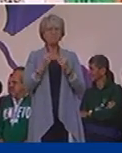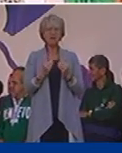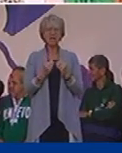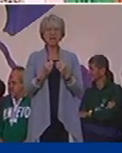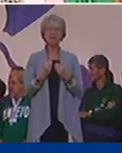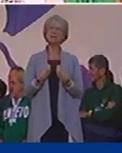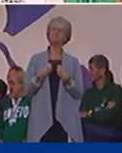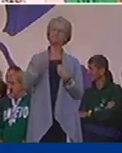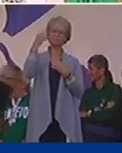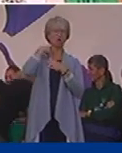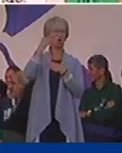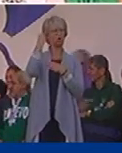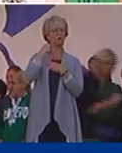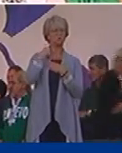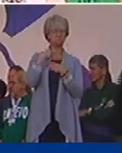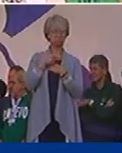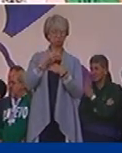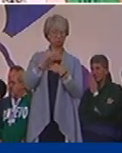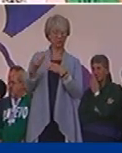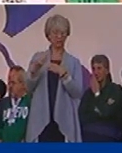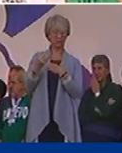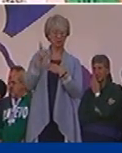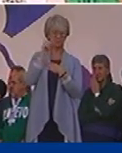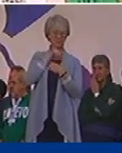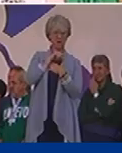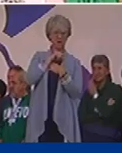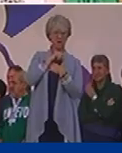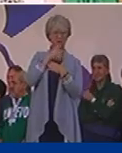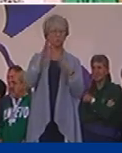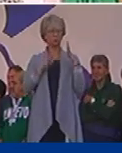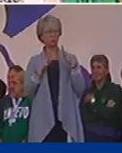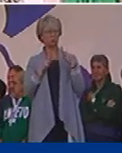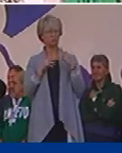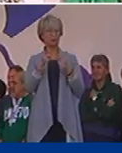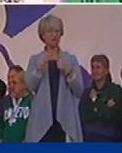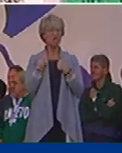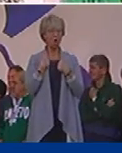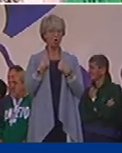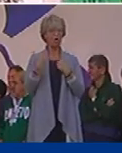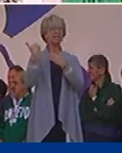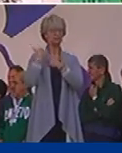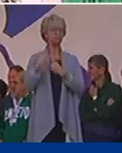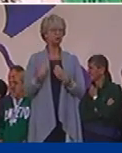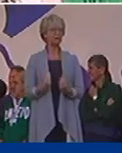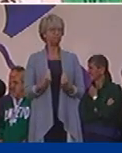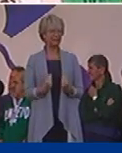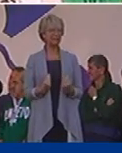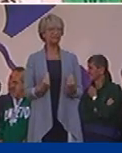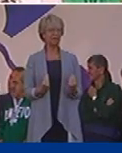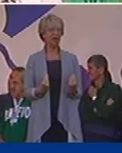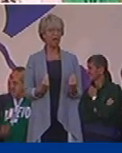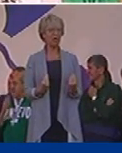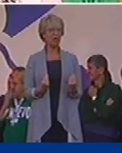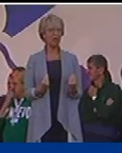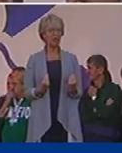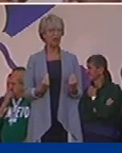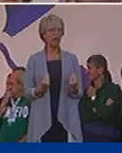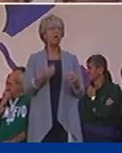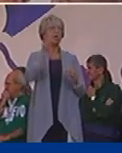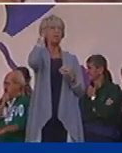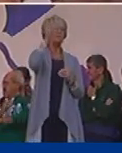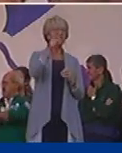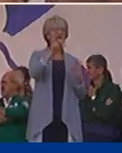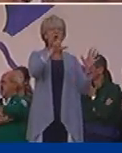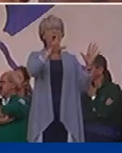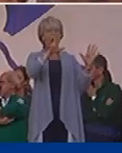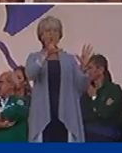Matteo, questo andrà bene, questo andrà male?" Tu hai una responsabilità perché da 1008